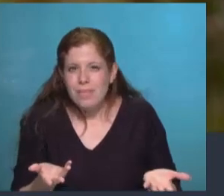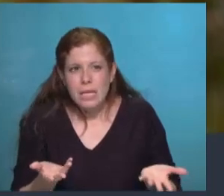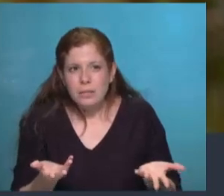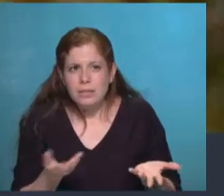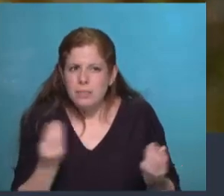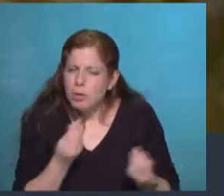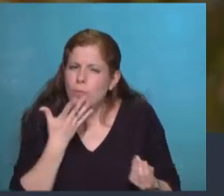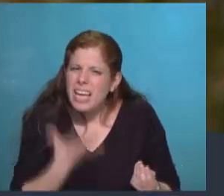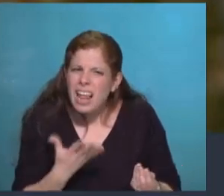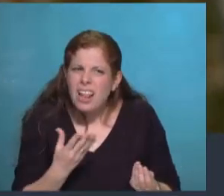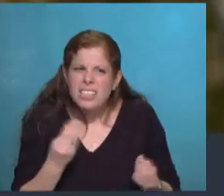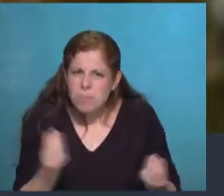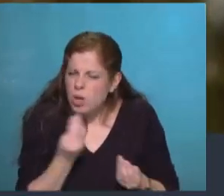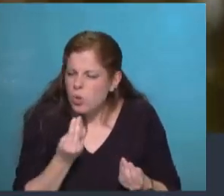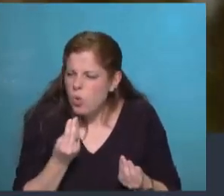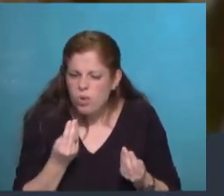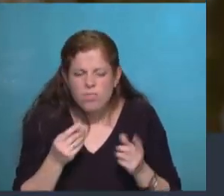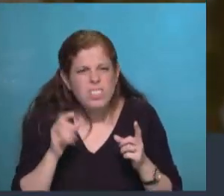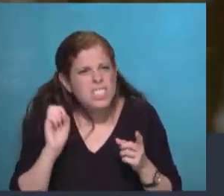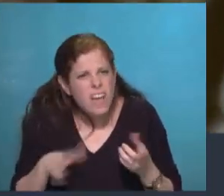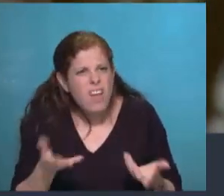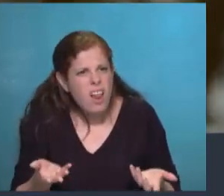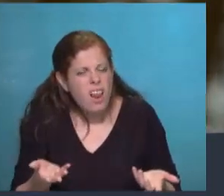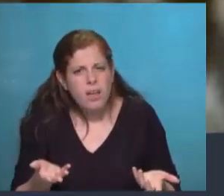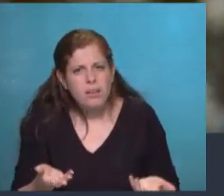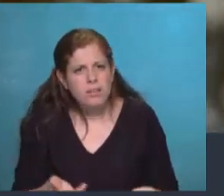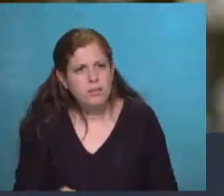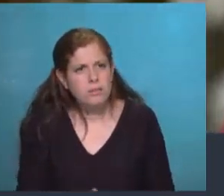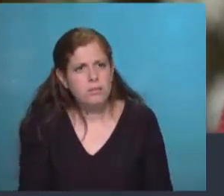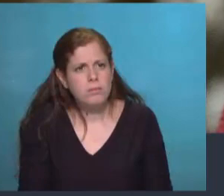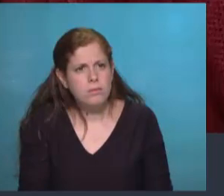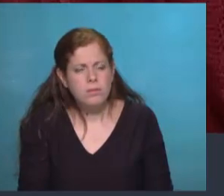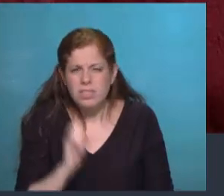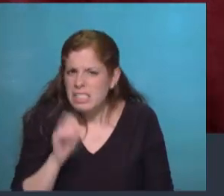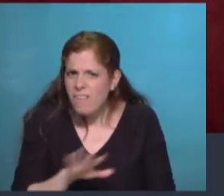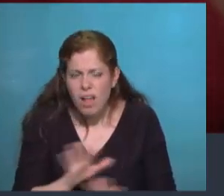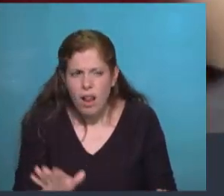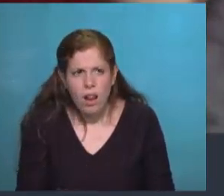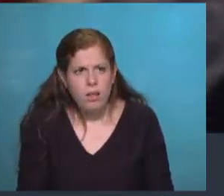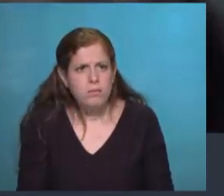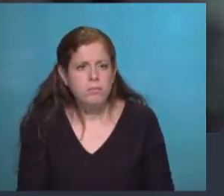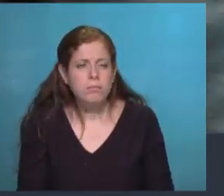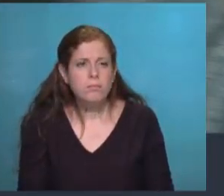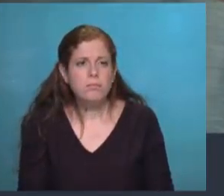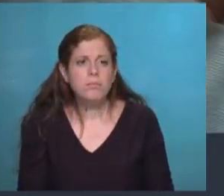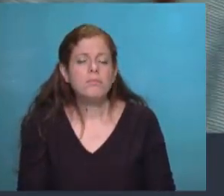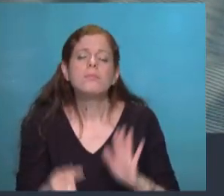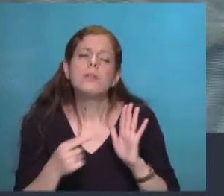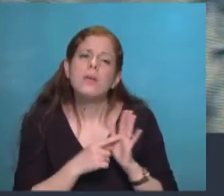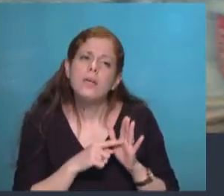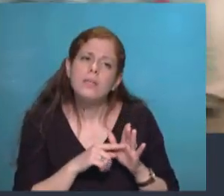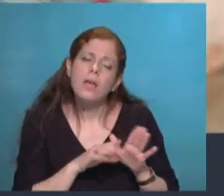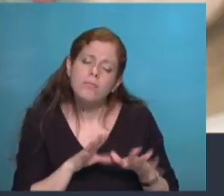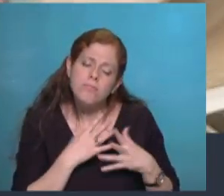זה משהו מגעיל, זה משהו זבל. זבל. כדי להתפייס עם